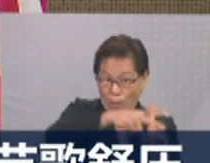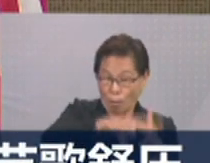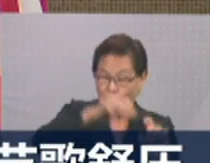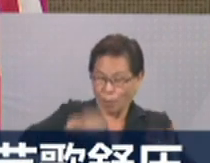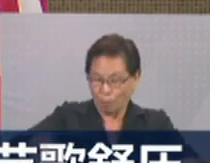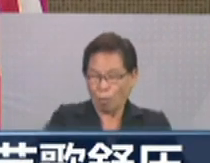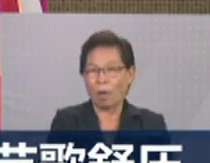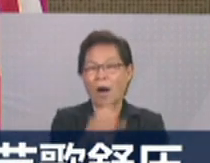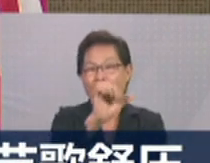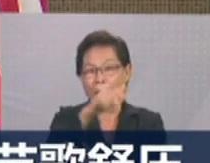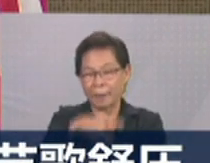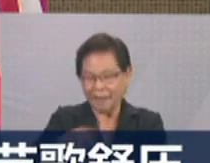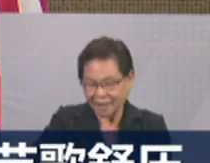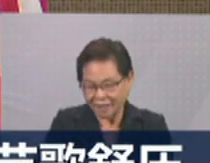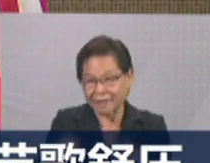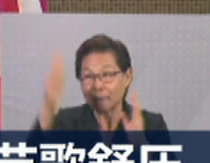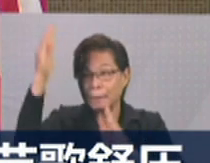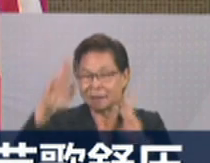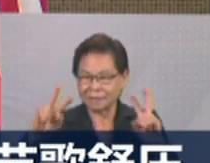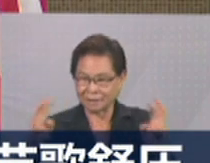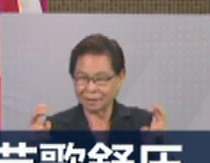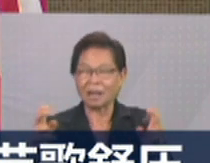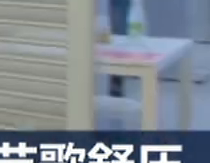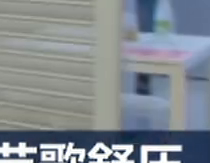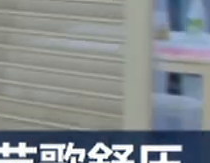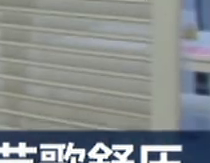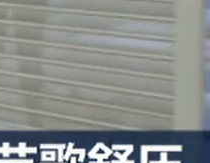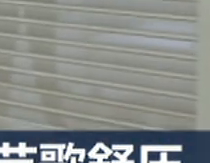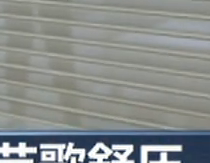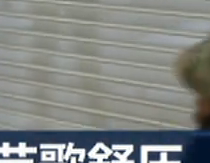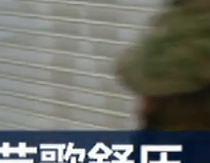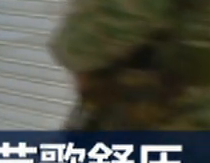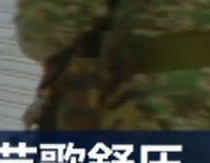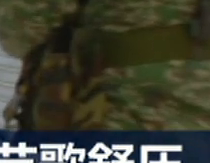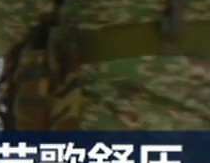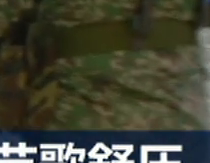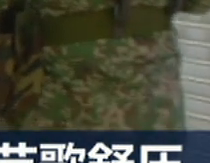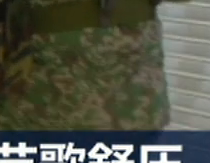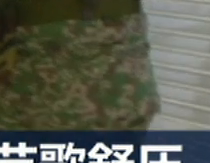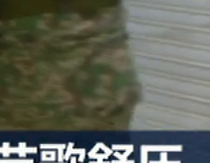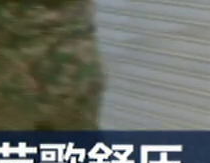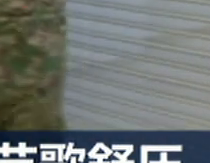法回乡团圆，他促请电台或电视台多播放一些应节歌曲，舒缓国